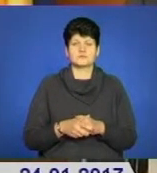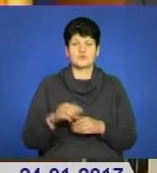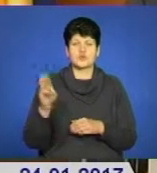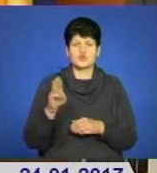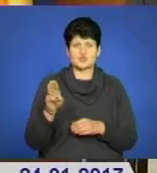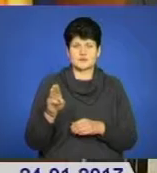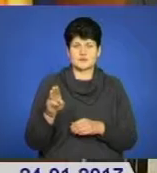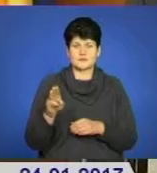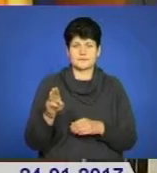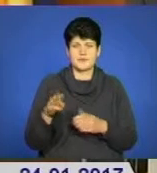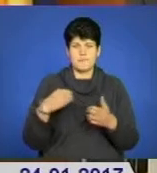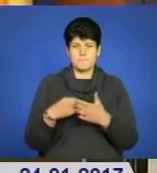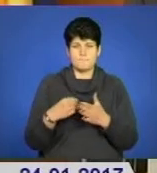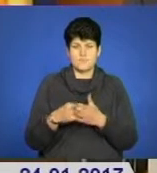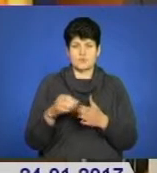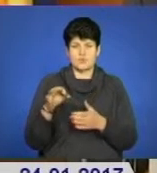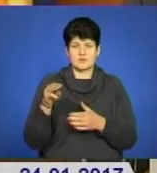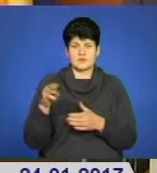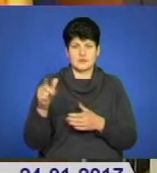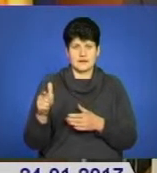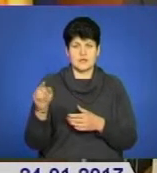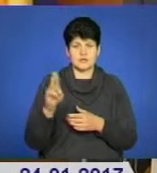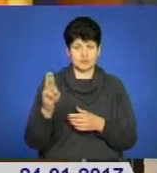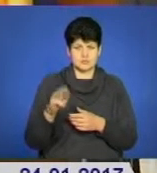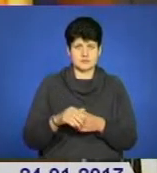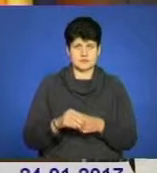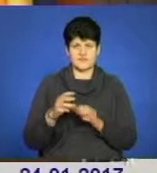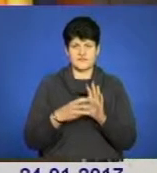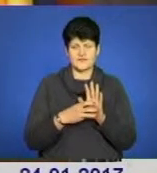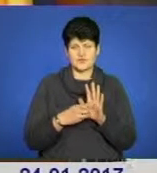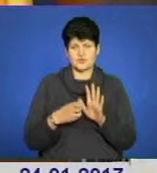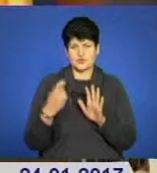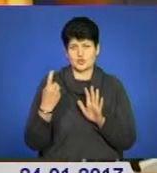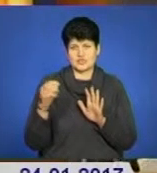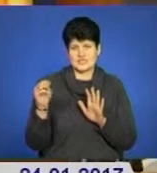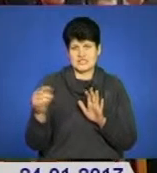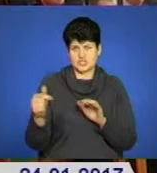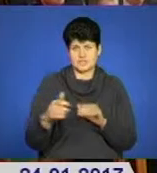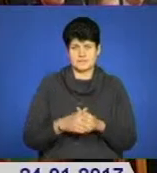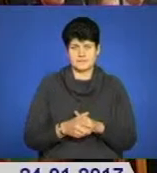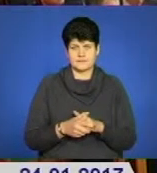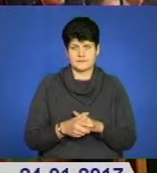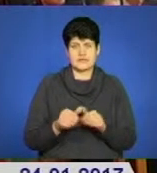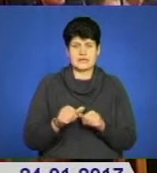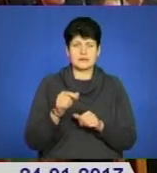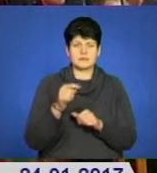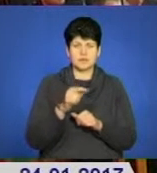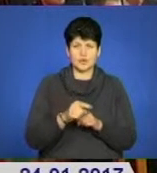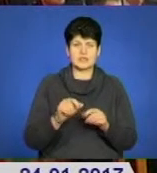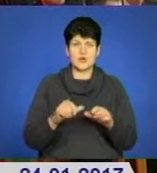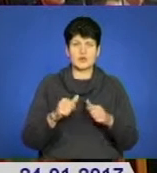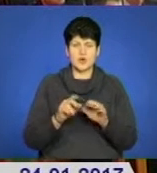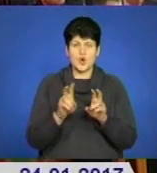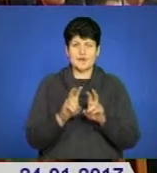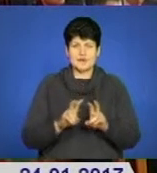Шумська, бюджет ОТГ Шумська – 801 тисяча гривень. Окрім того, на колегії